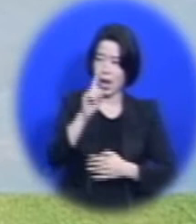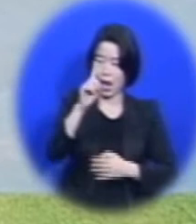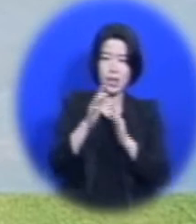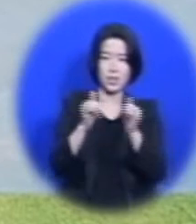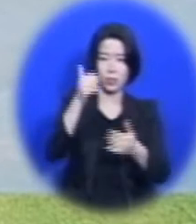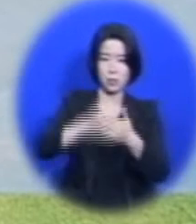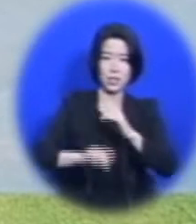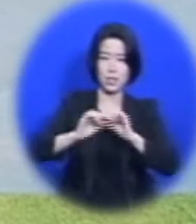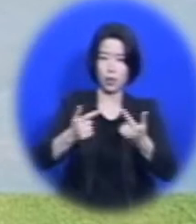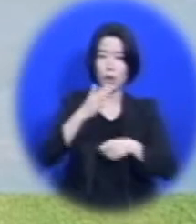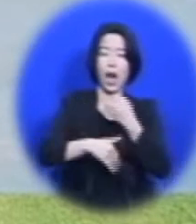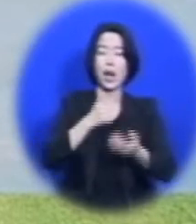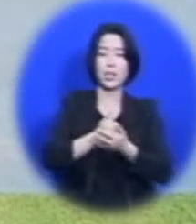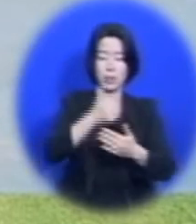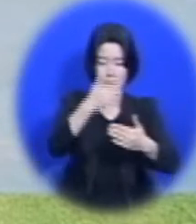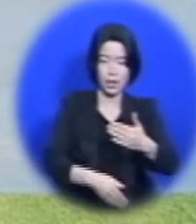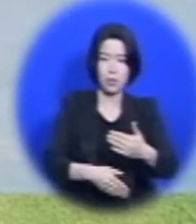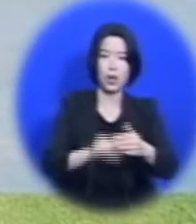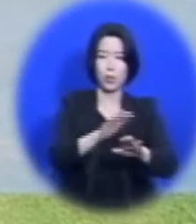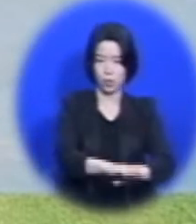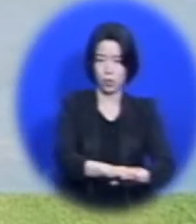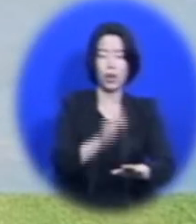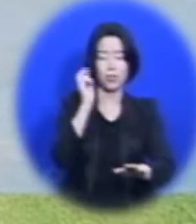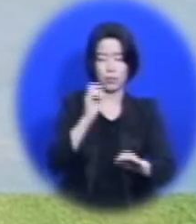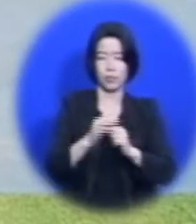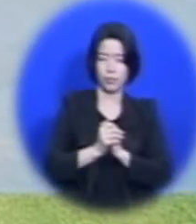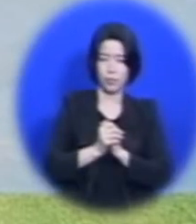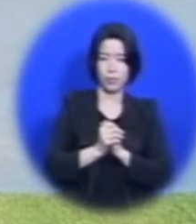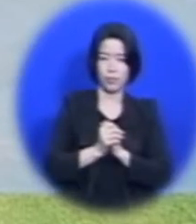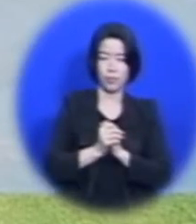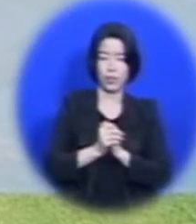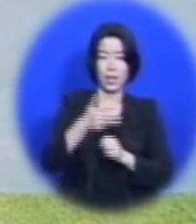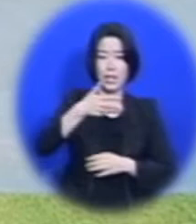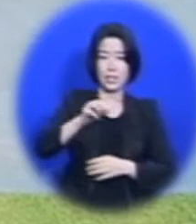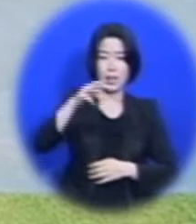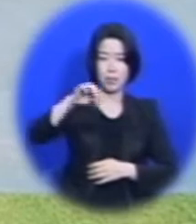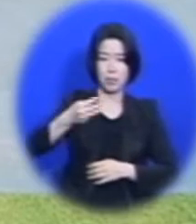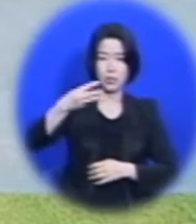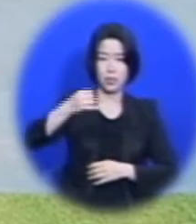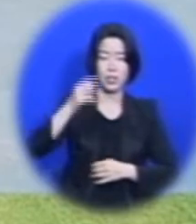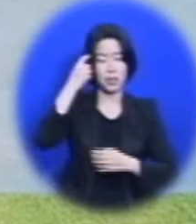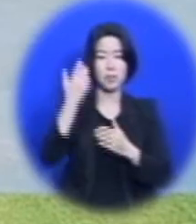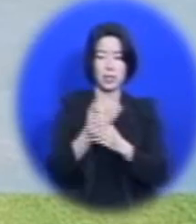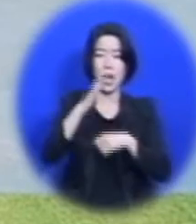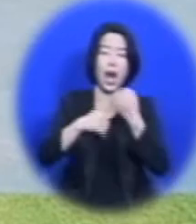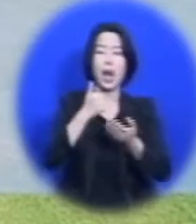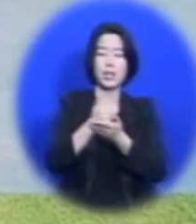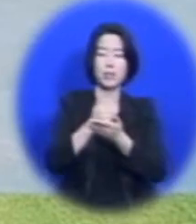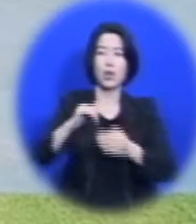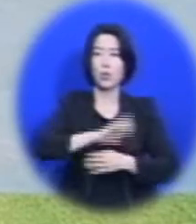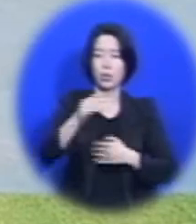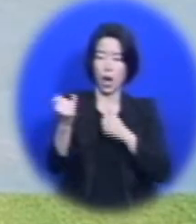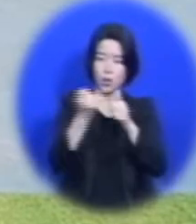빠지지 않고 하나님이 남으라고 하시는 것 같습니다. 제프리 박사님이 하나님이 우리가 부부싸움도